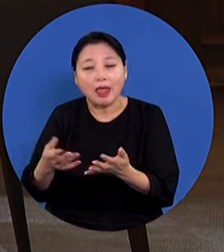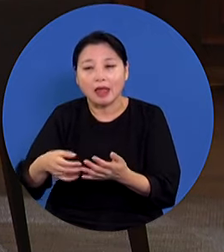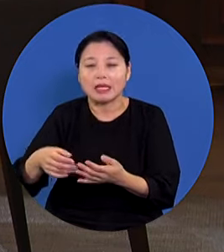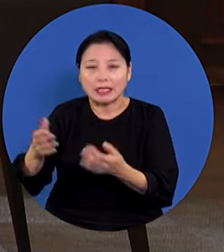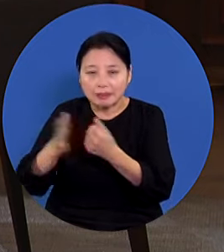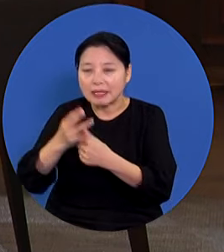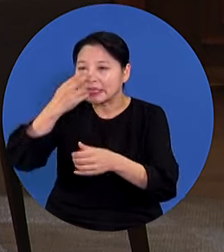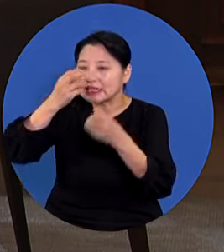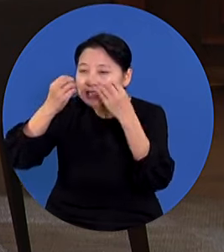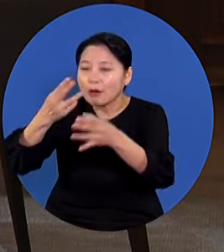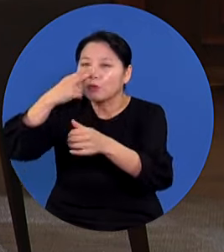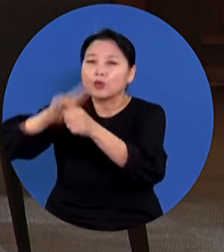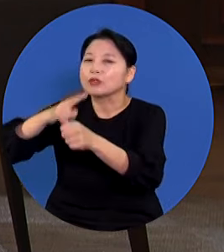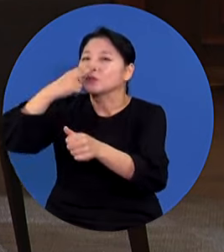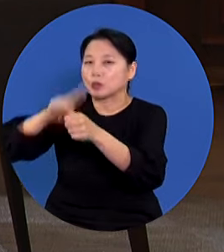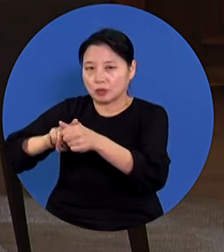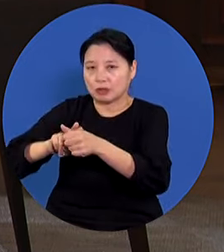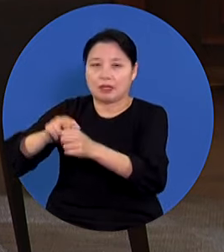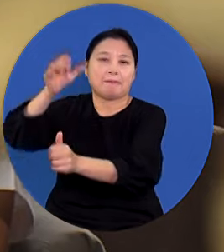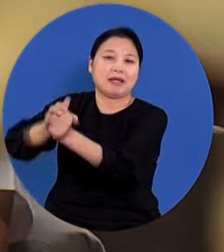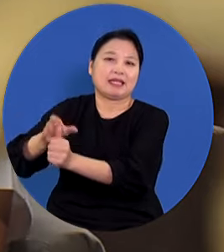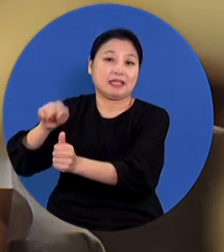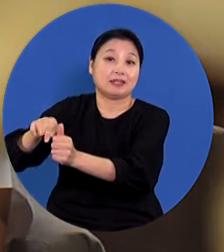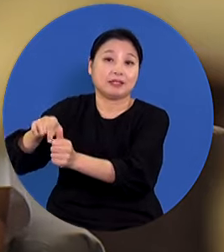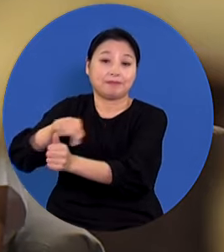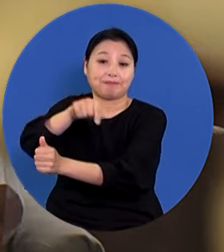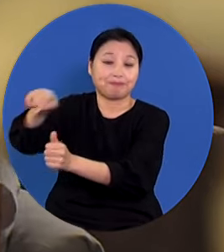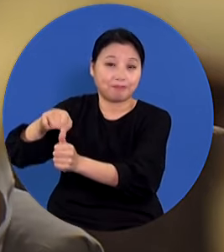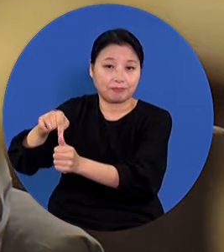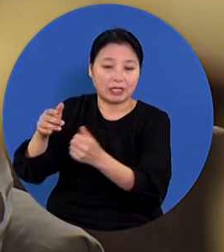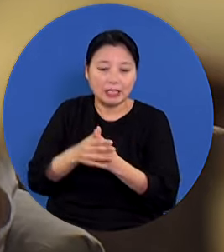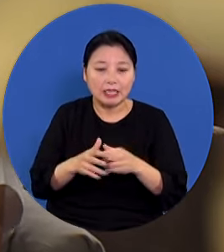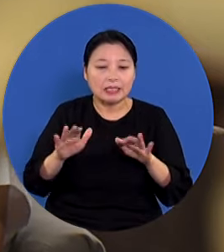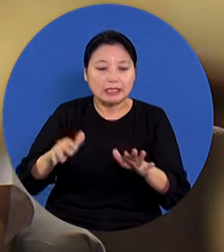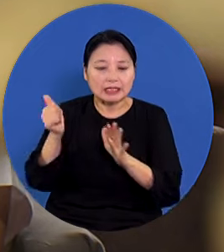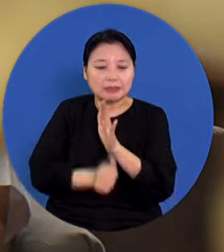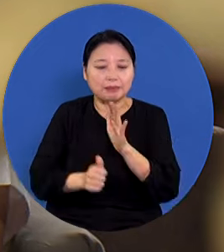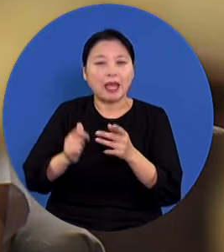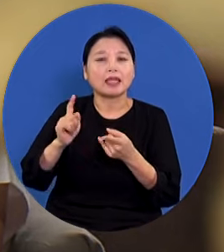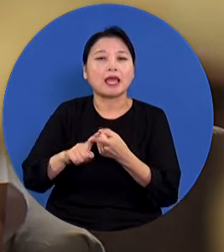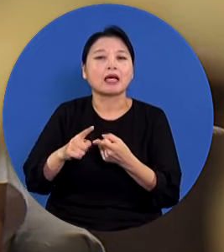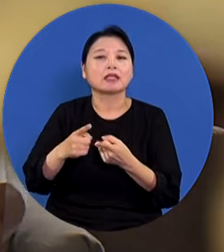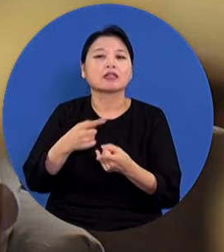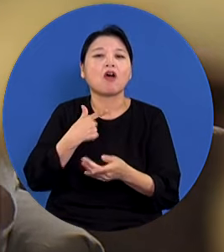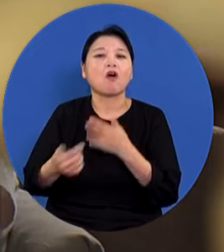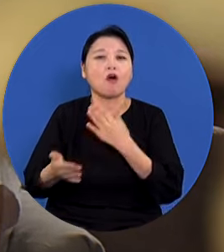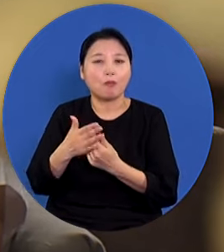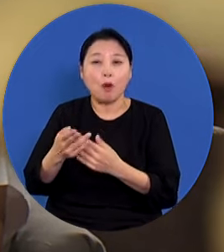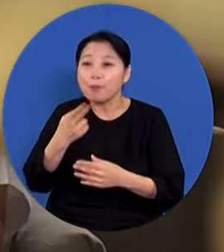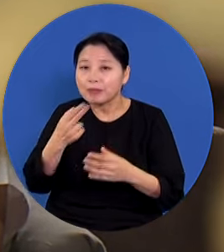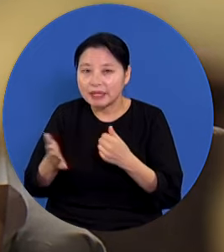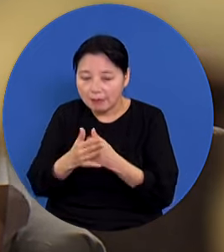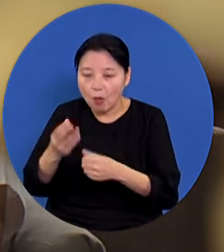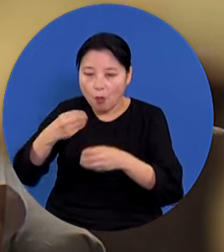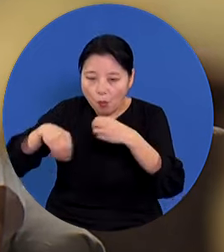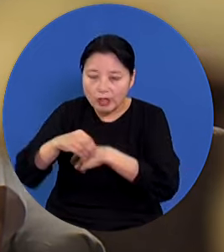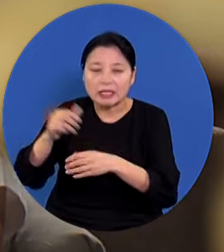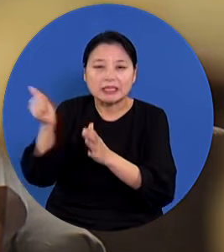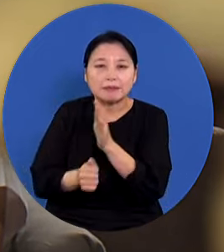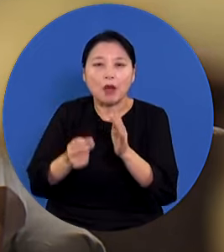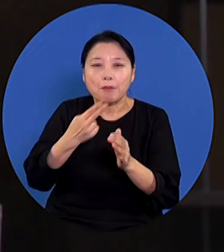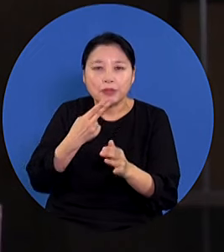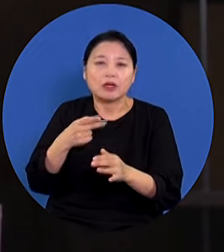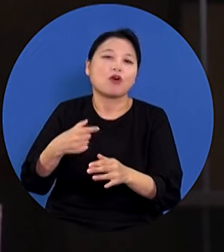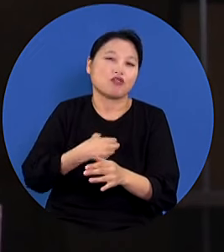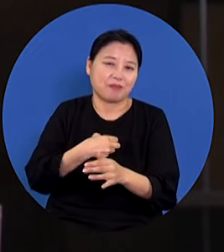시도를 하고 그래야 되는 세대라고 생각을 네. 하거든요. 네. 그래서 이제 그런 거를 많이 강조하고 뭐 격려하고 예. 뭐 그런 얘기를 많이 하고